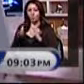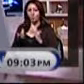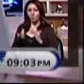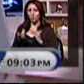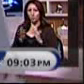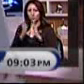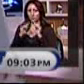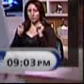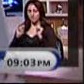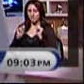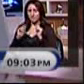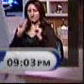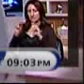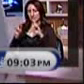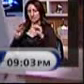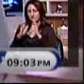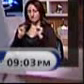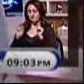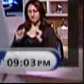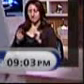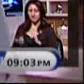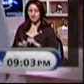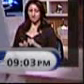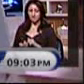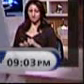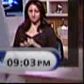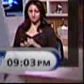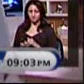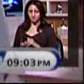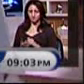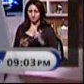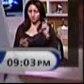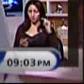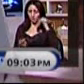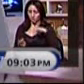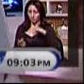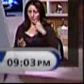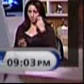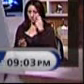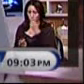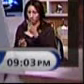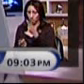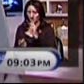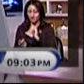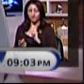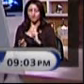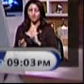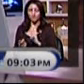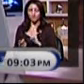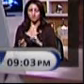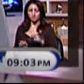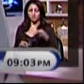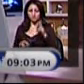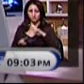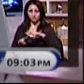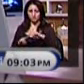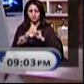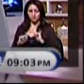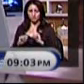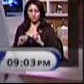بتتكون ملامحها استاذ عمرو. يعني انت النهارده ما علاقه، انا دلوقتي انا لما يطلع مثلا يعني